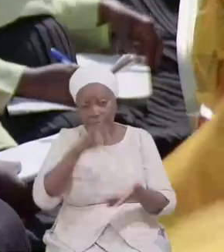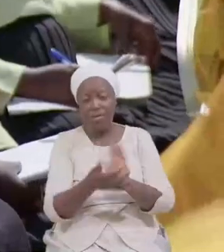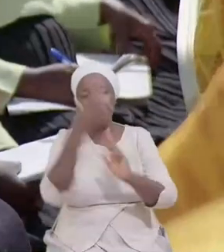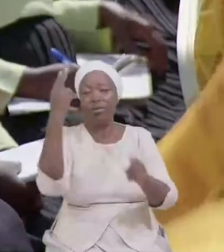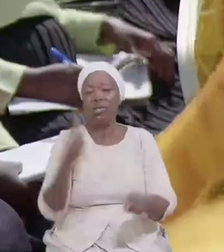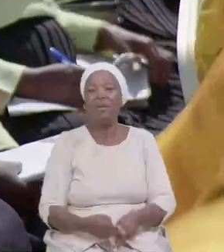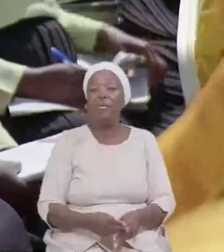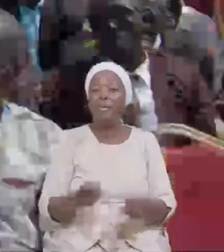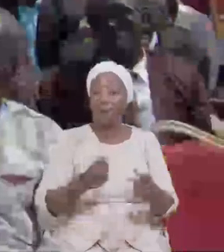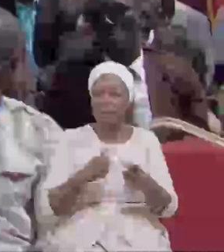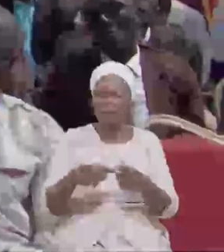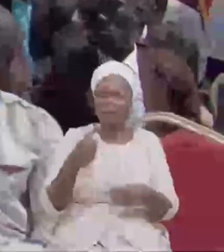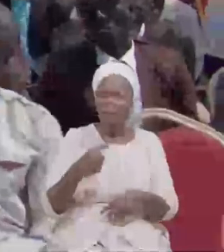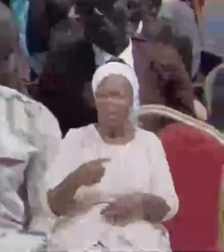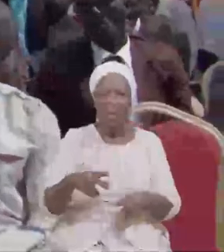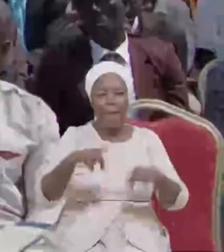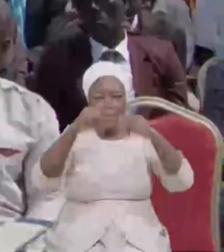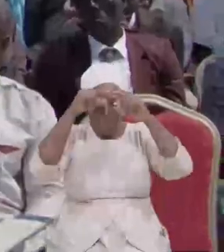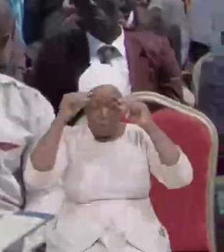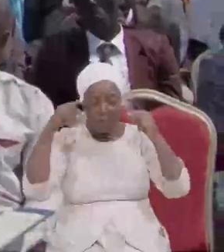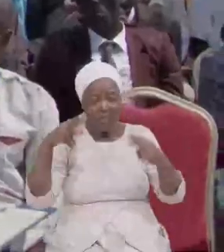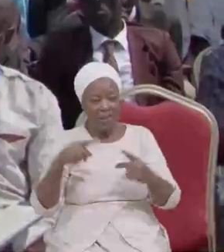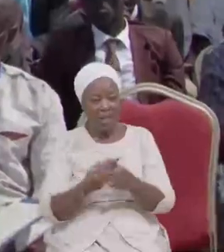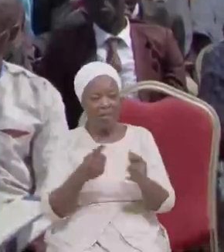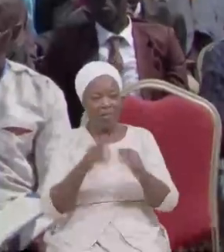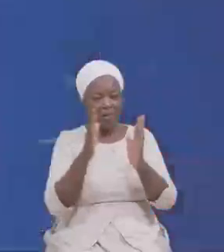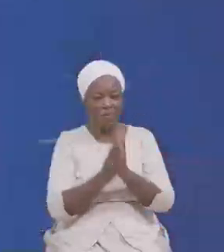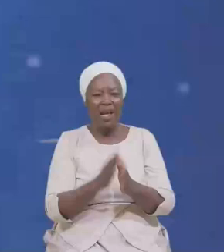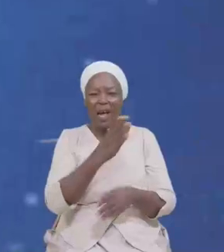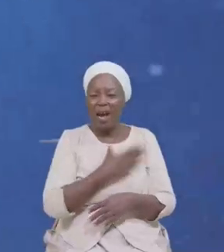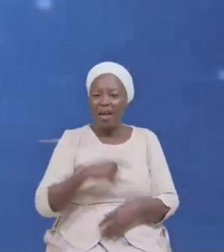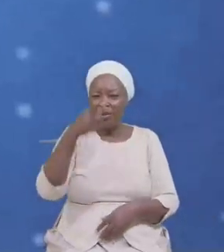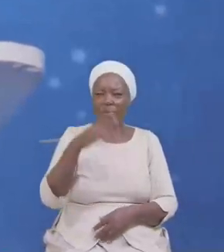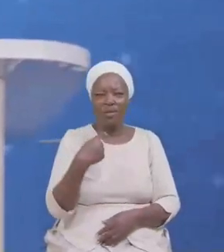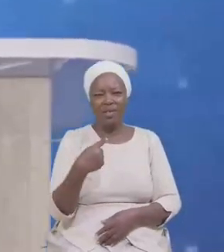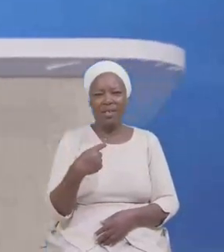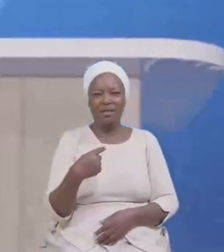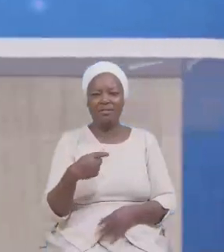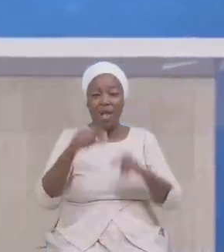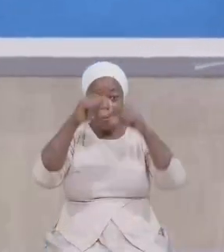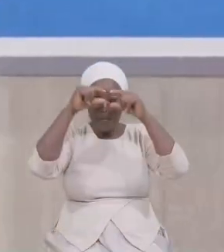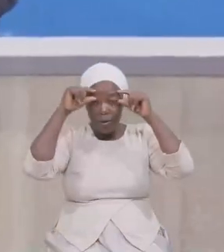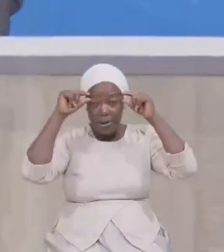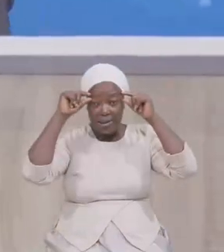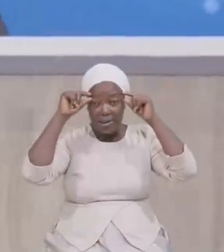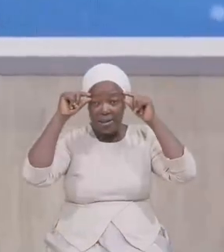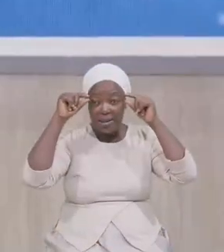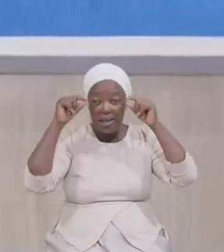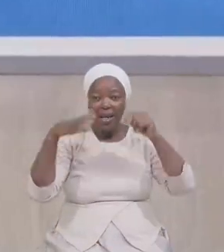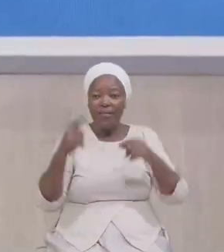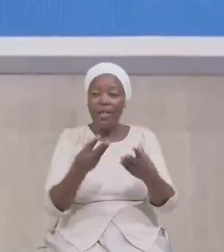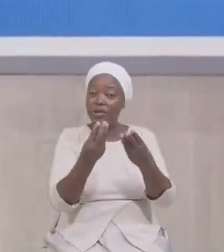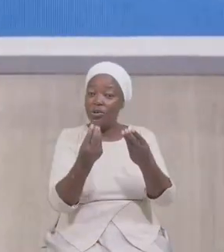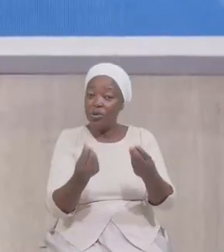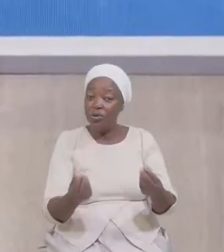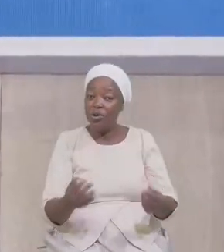Alors, Moïse a commencé à prier. Dieu a dit, Moïse, la solution est dans ta